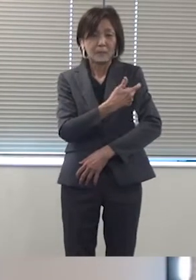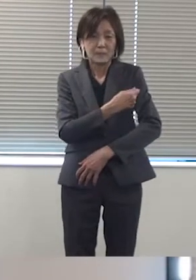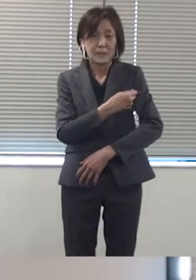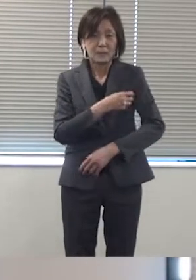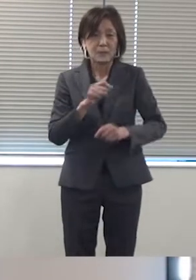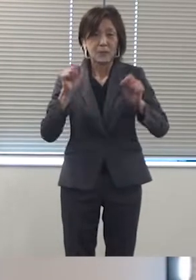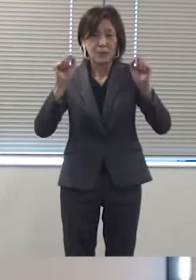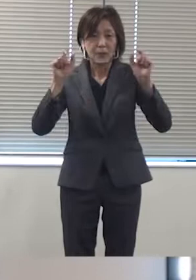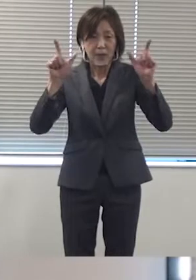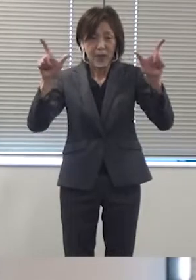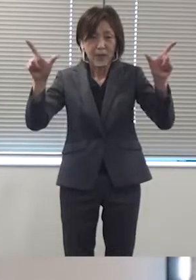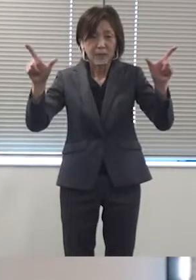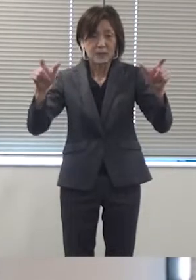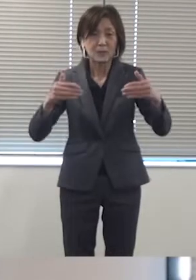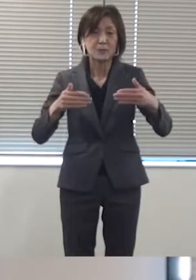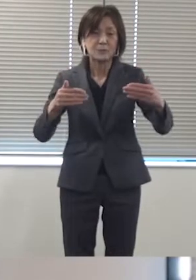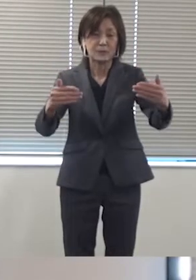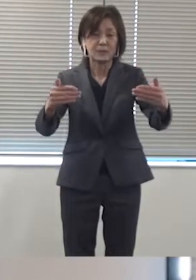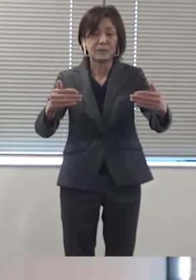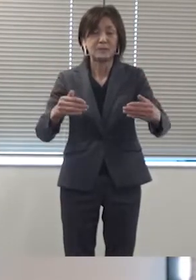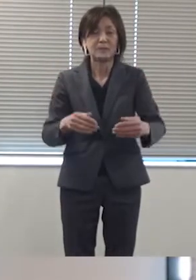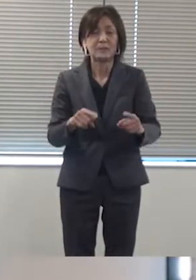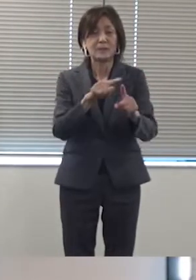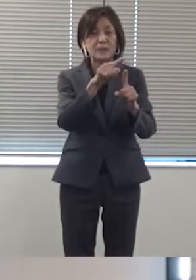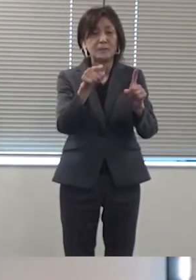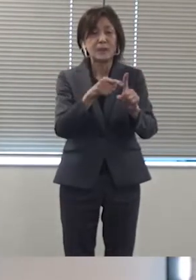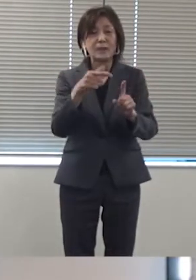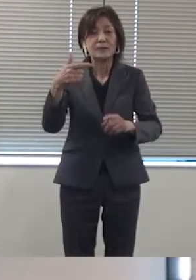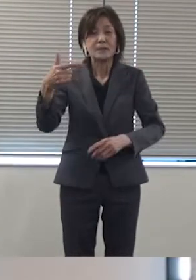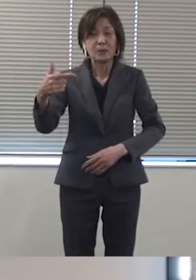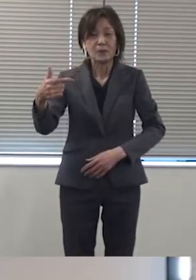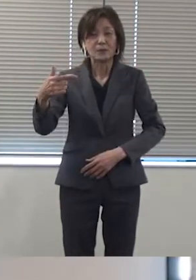。6ページですけれども、